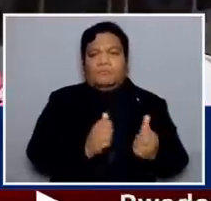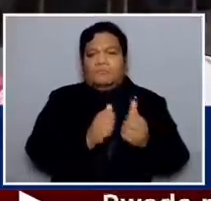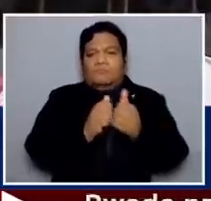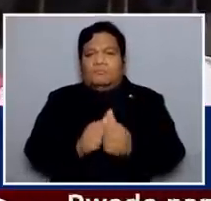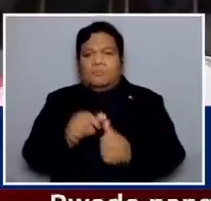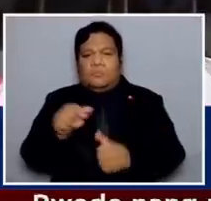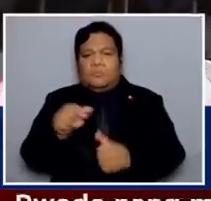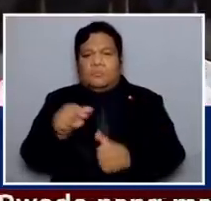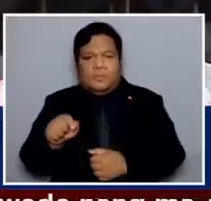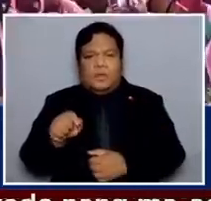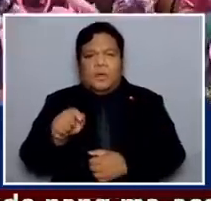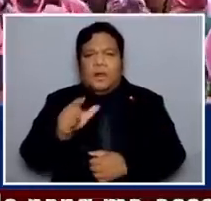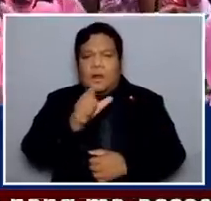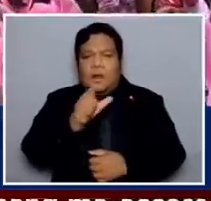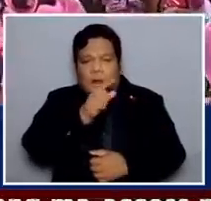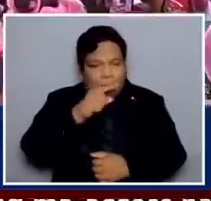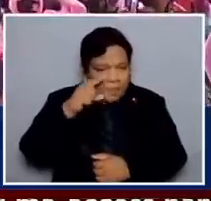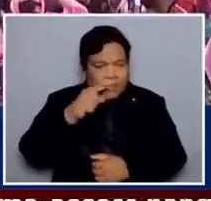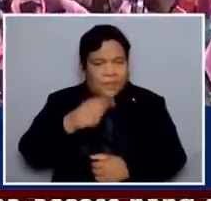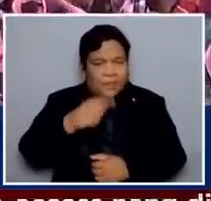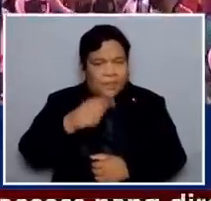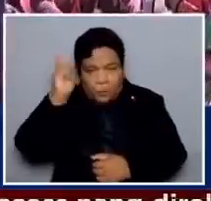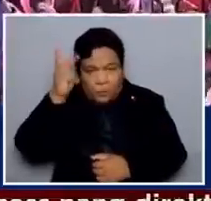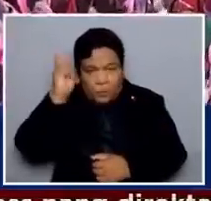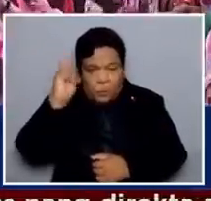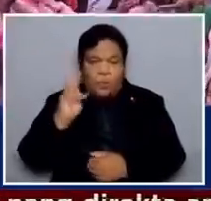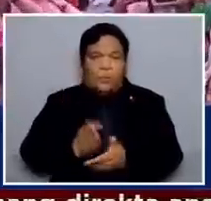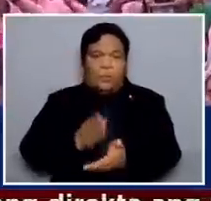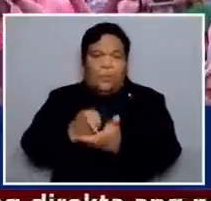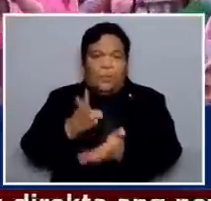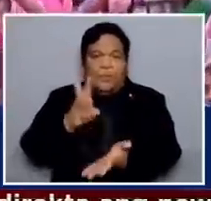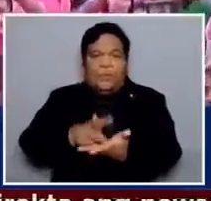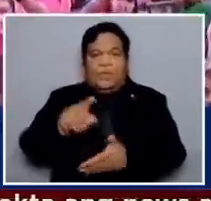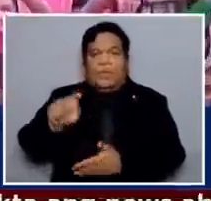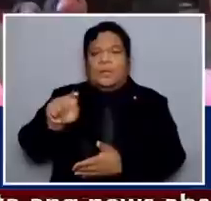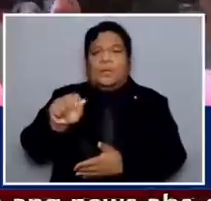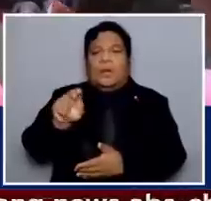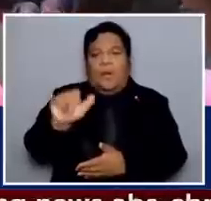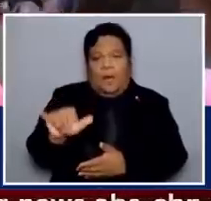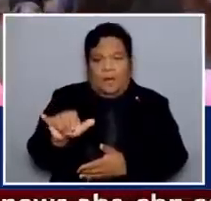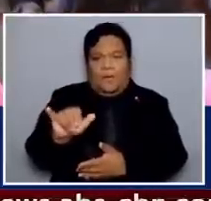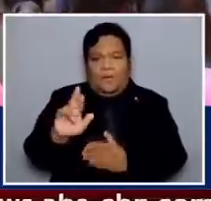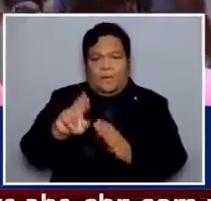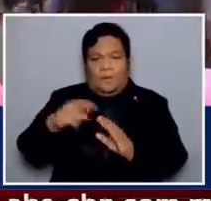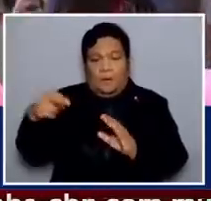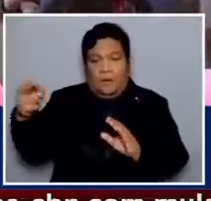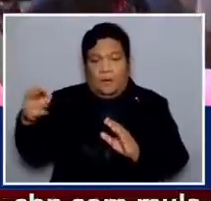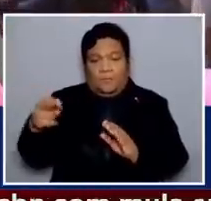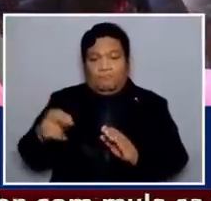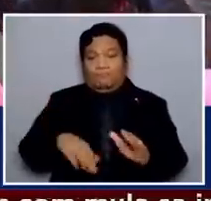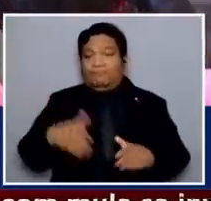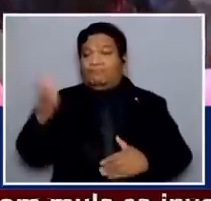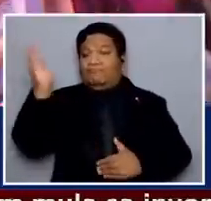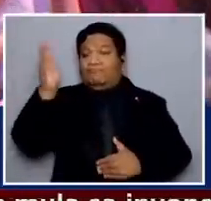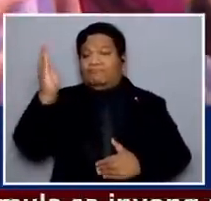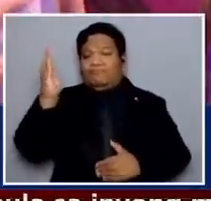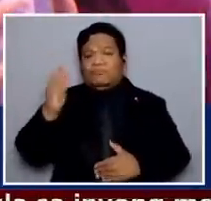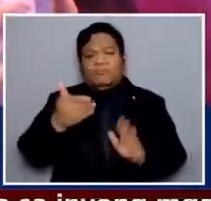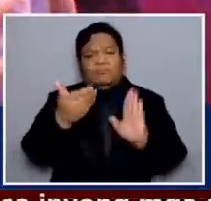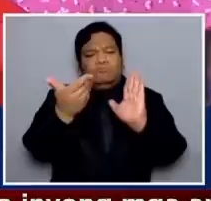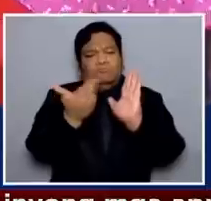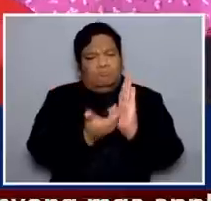mini rally sa Tanay Rizal. Sa kanyang talumpati, resibo ng mga programa ng Office of the Vice President